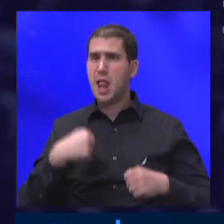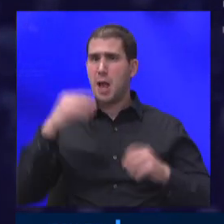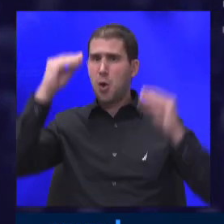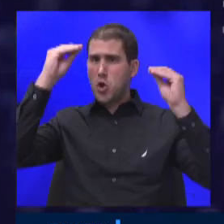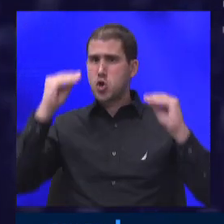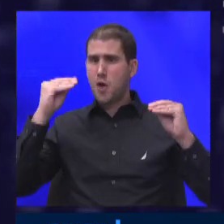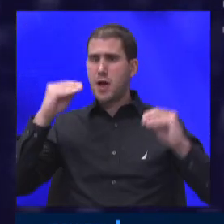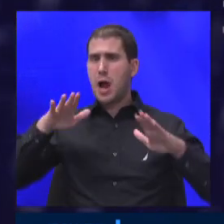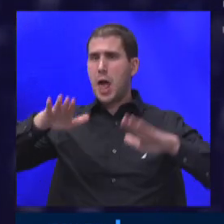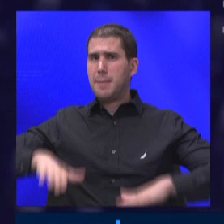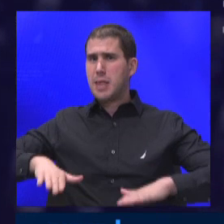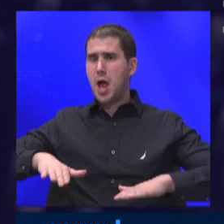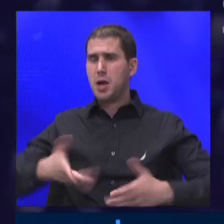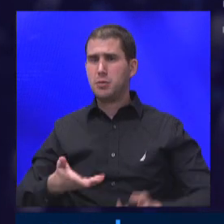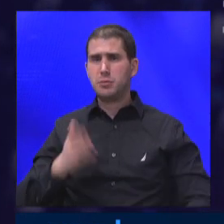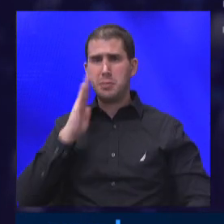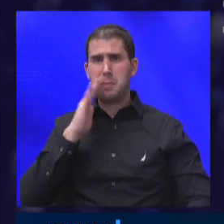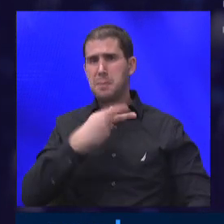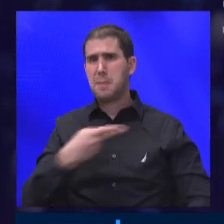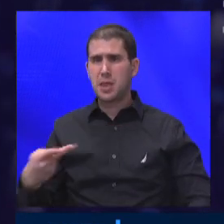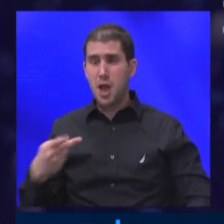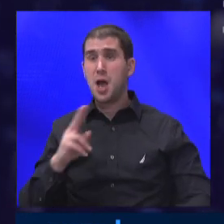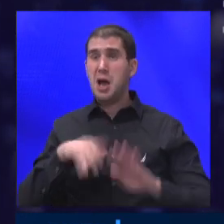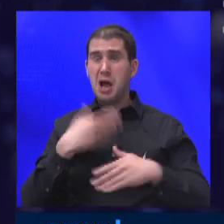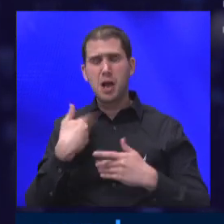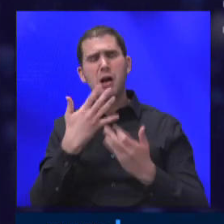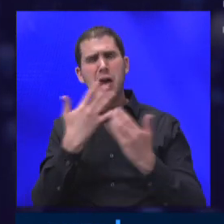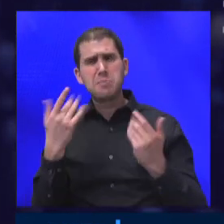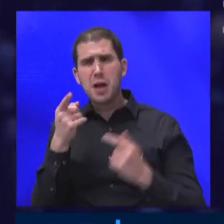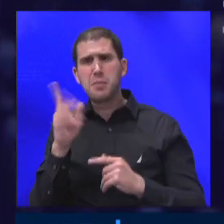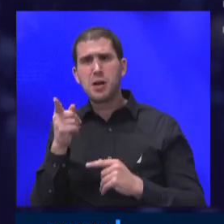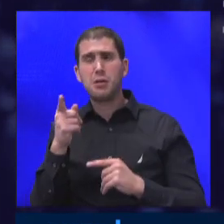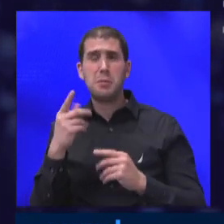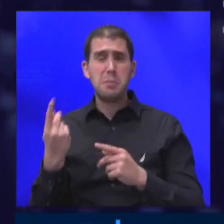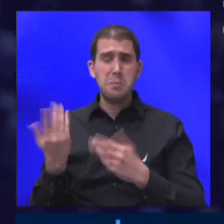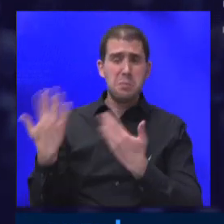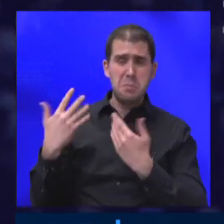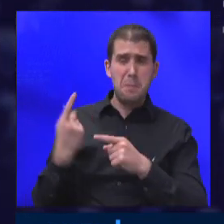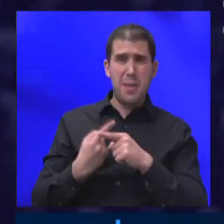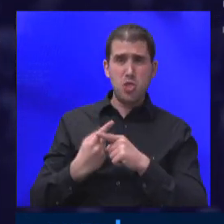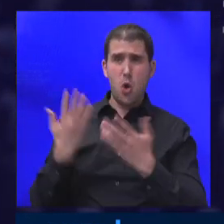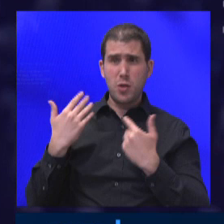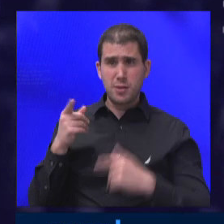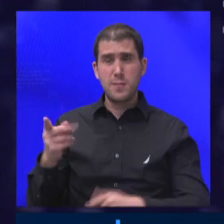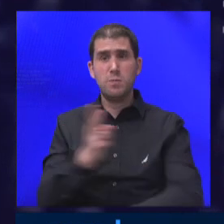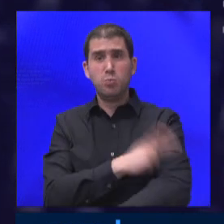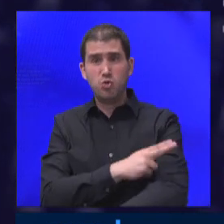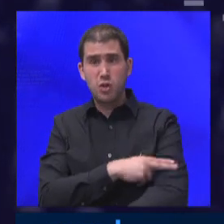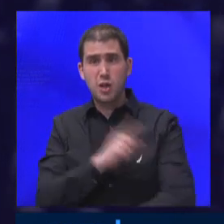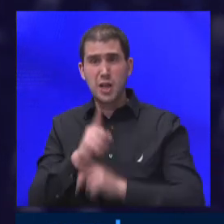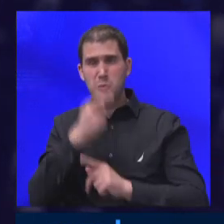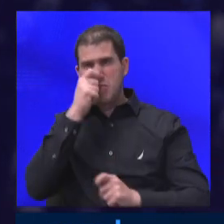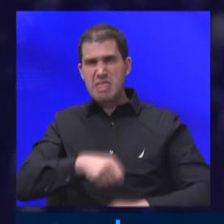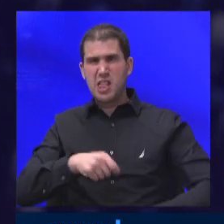שהנעליים והקרוב הזה על המיטה. אחרי זה התברר לי דרך מישהו, בן דוד שלי, שהמשטרה, דיקטקטור הזה לא מילה, אבל